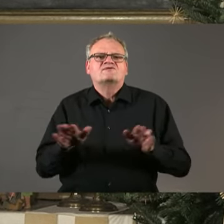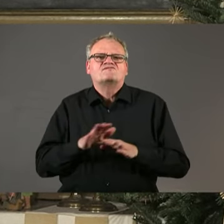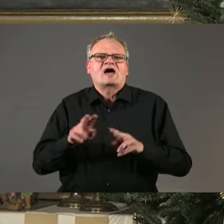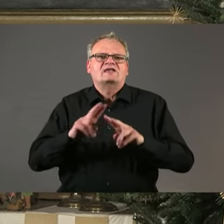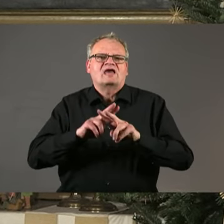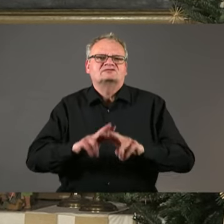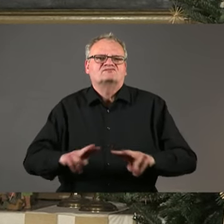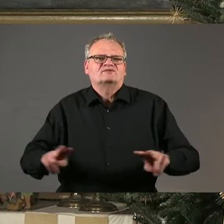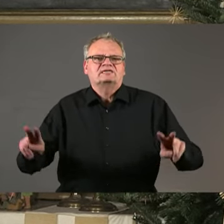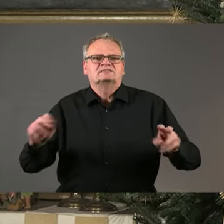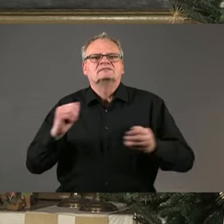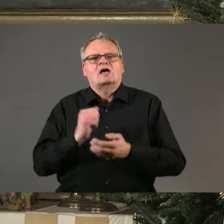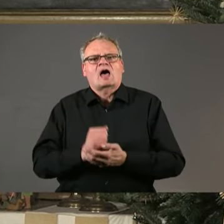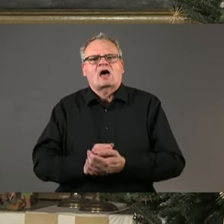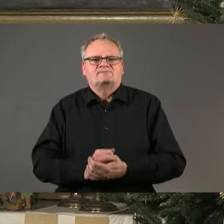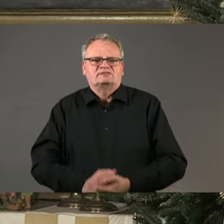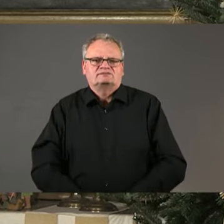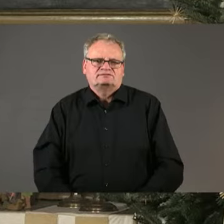Amen.